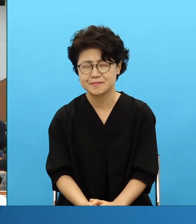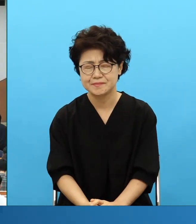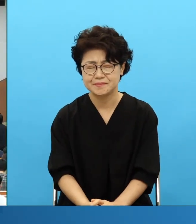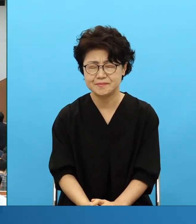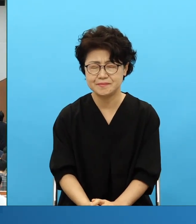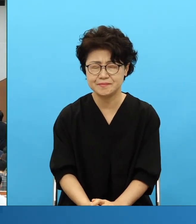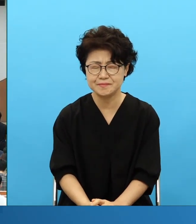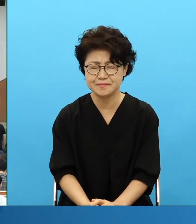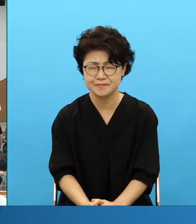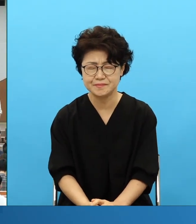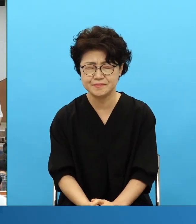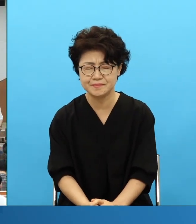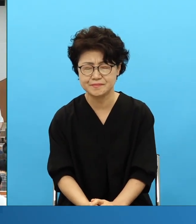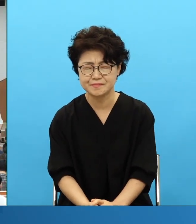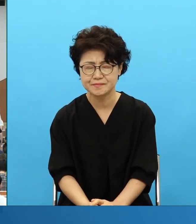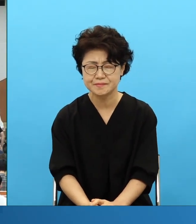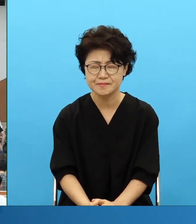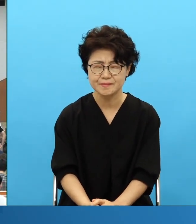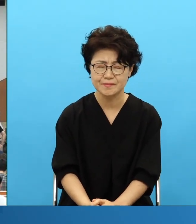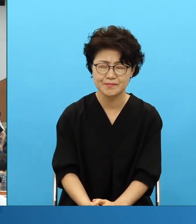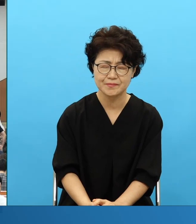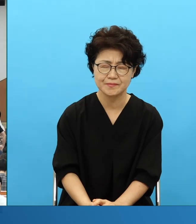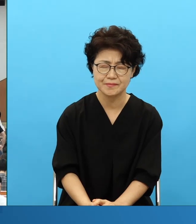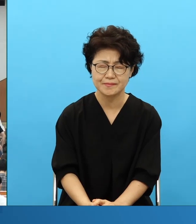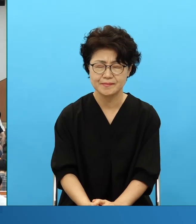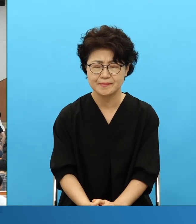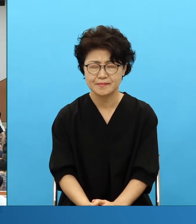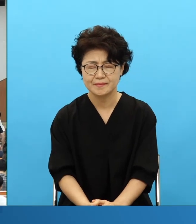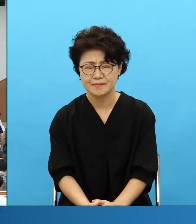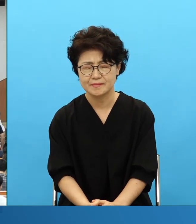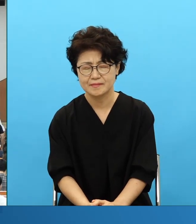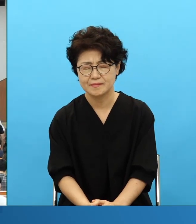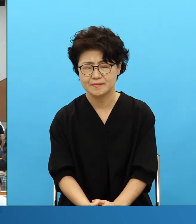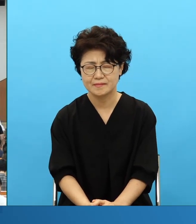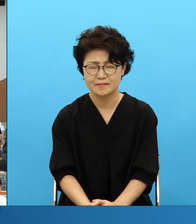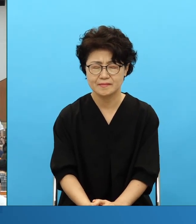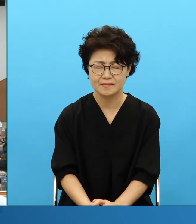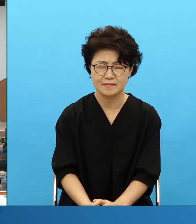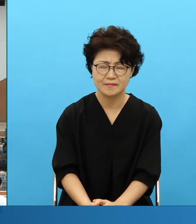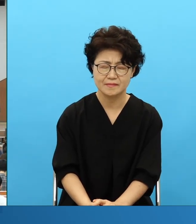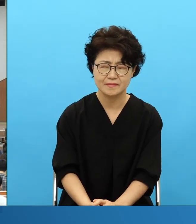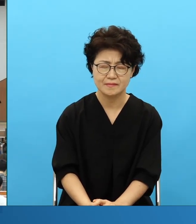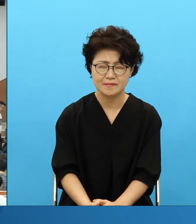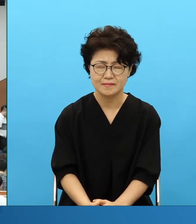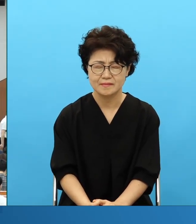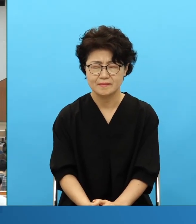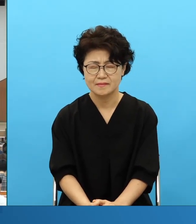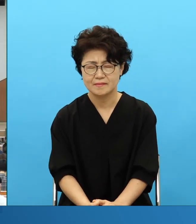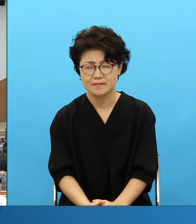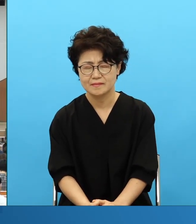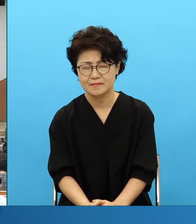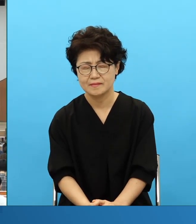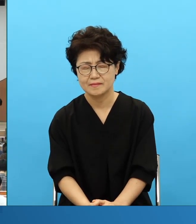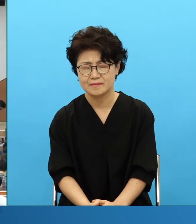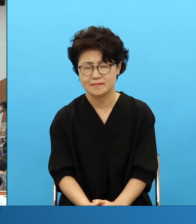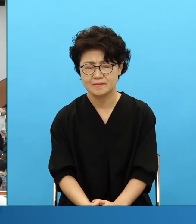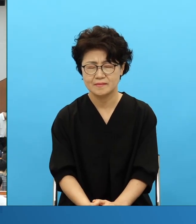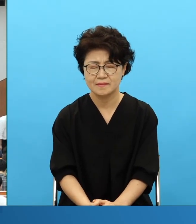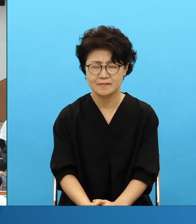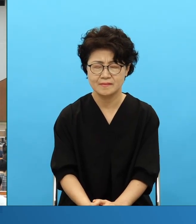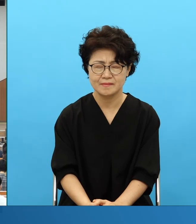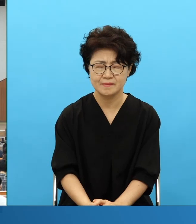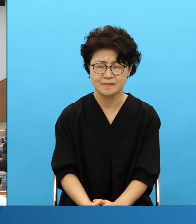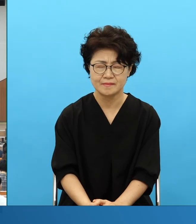시대를 향한 하나님의 소원, 하나님의 언약이 선포되어지는 가장 복된 예배의 자리로 우리의